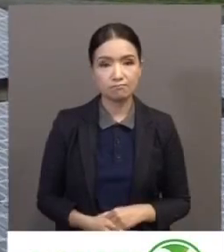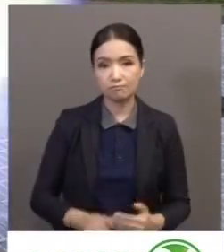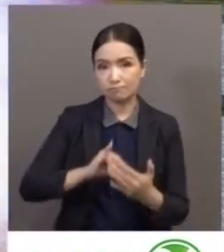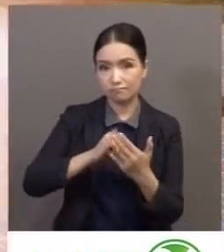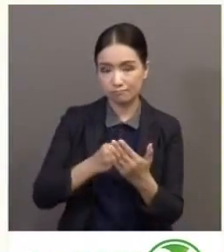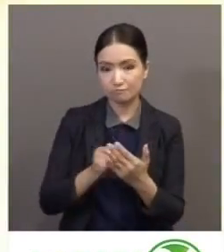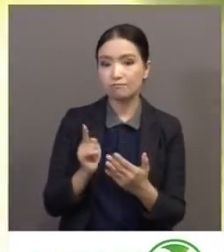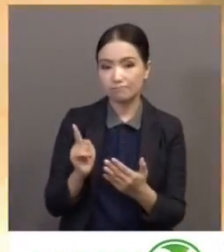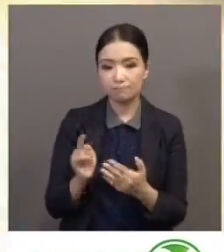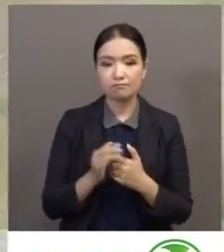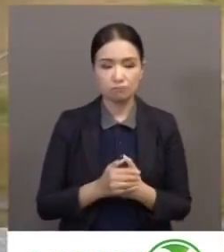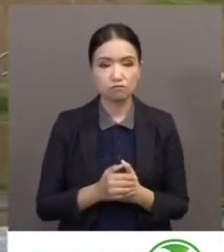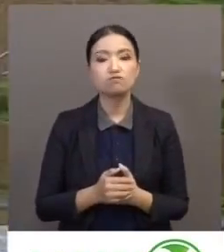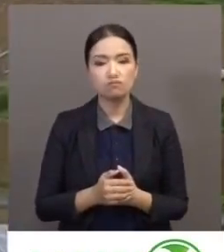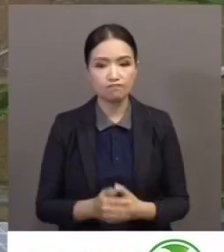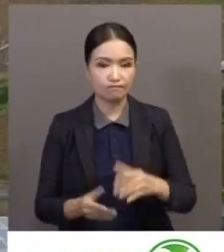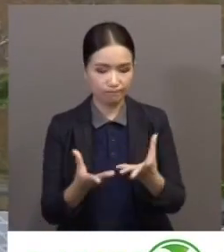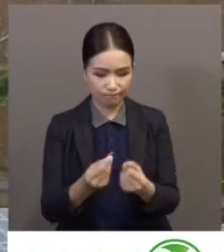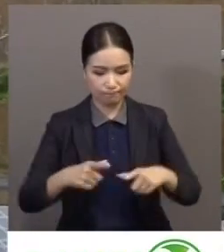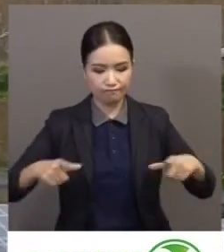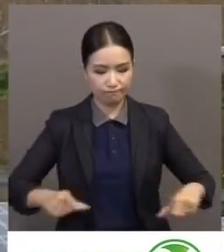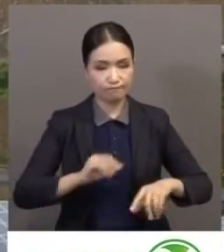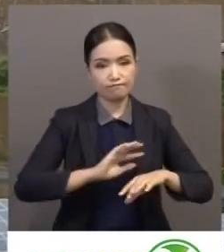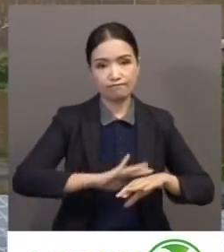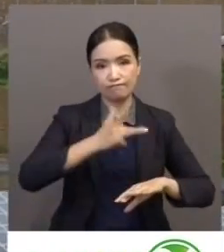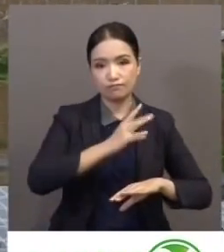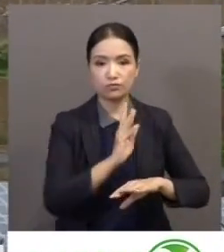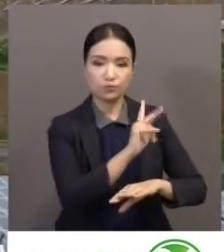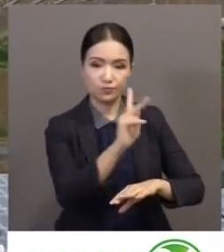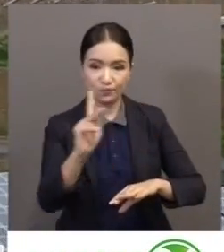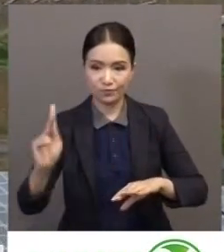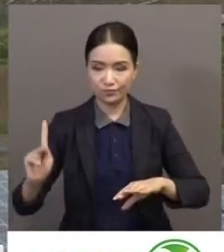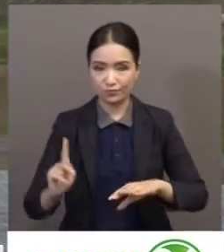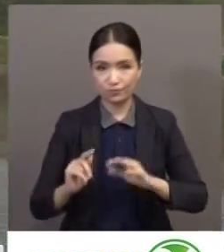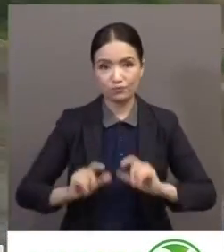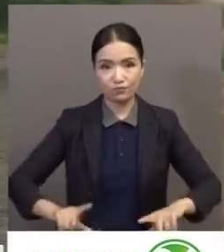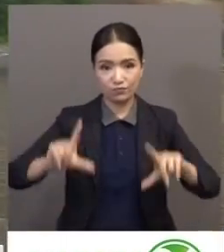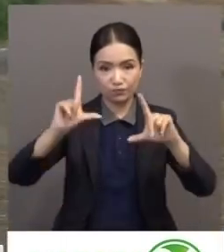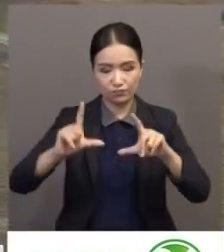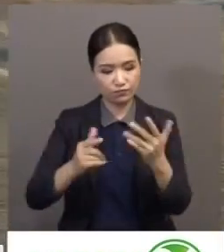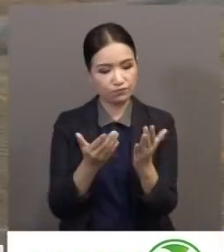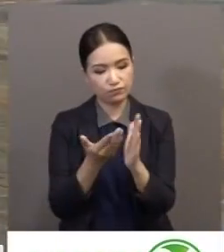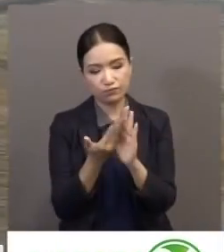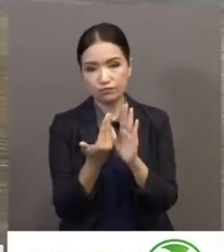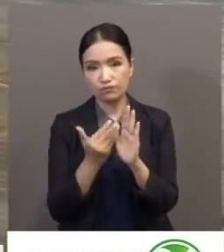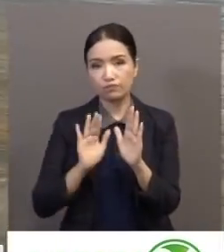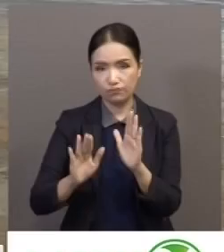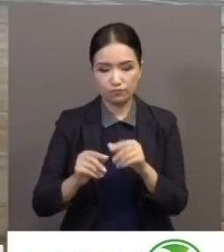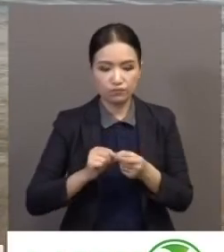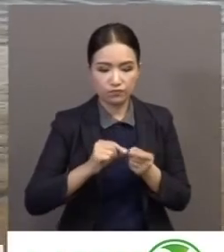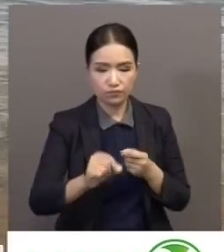จังหวัดอิวาเตะอำเภอจิโนเซกิที่รายล้อมด้วยพื้นที่สีเขียวภูมิทัศน์ที่สวยงามอยู่ห่างกรุงโตเกียวทางทิศตะวันออกเฉียงเหนือ